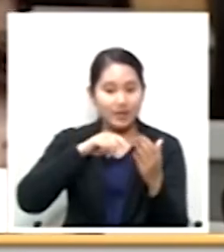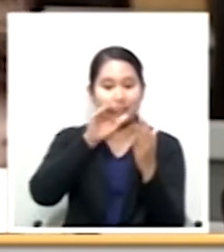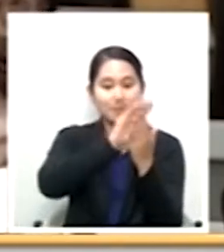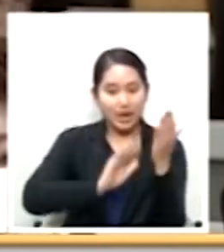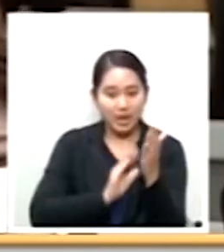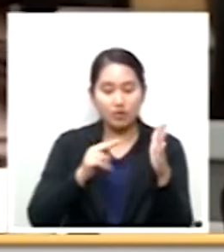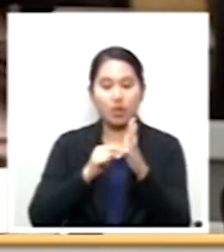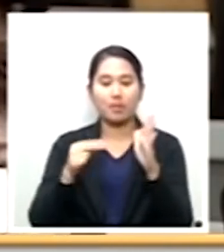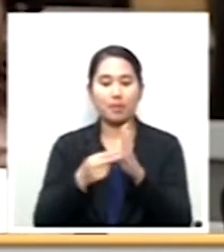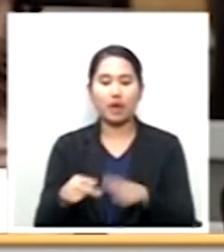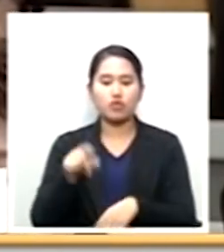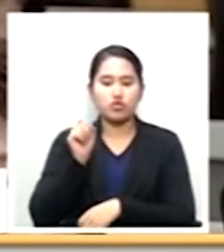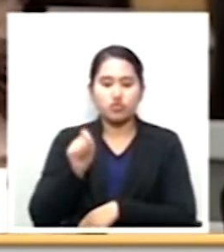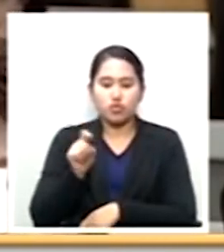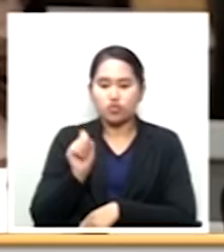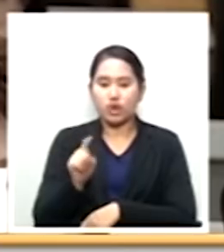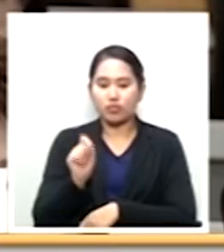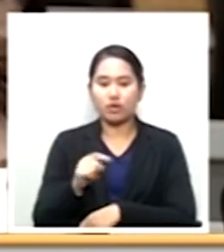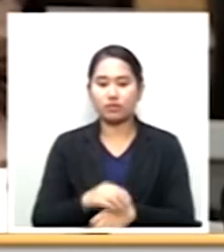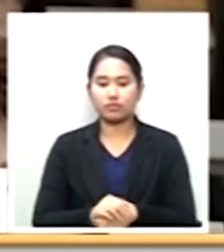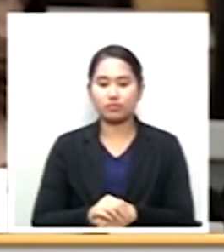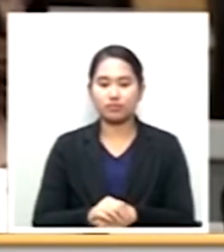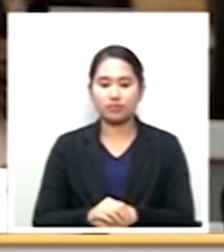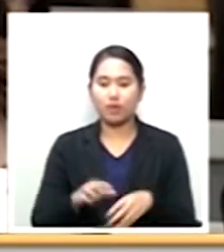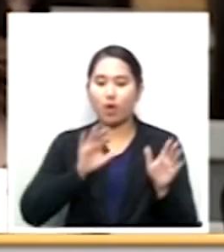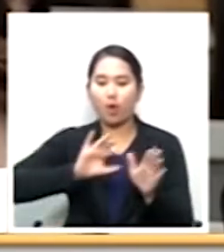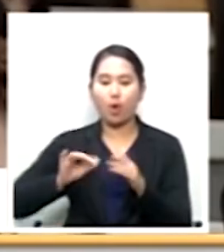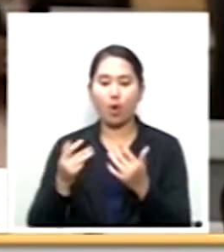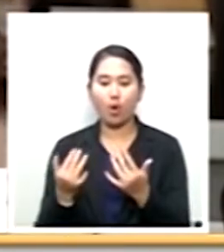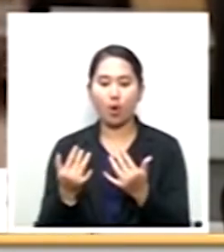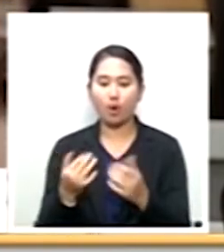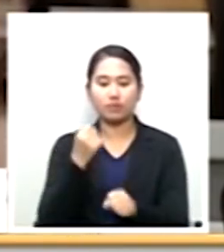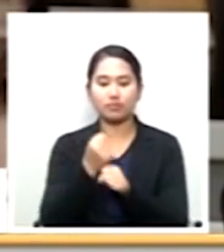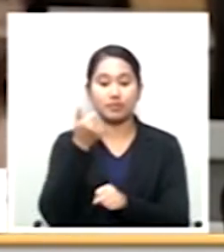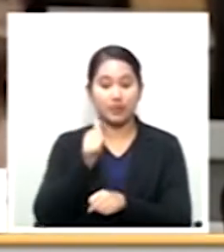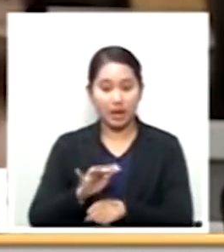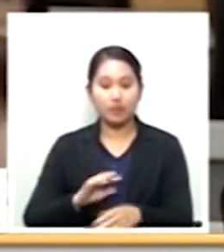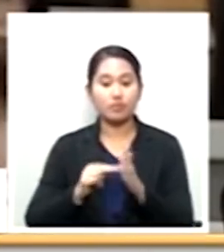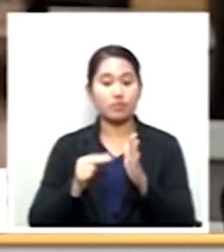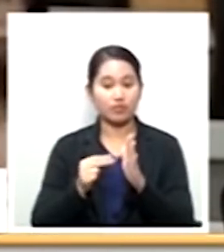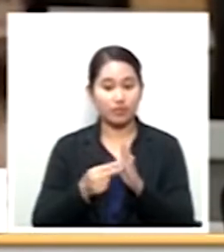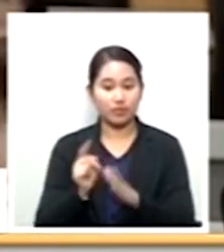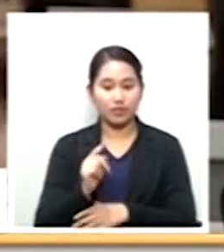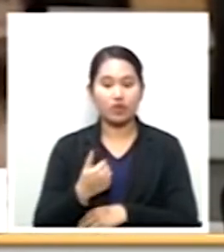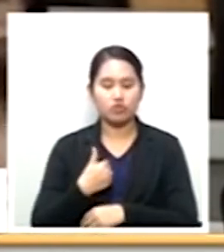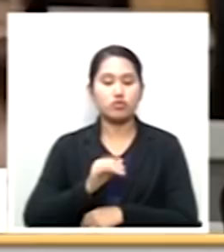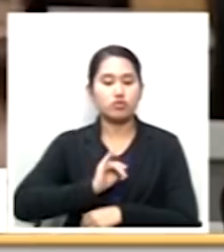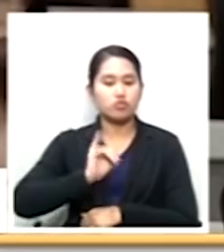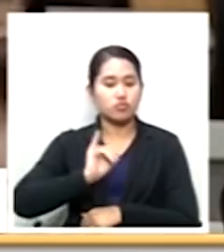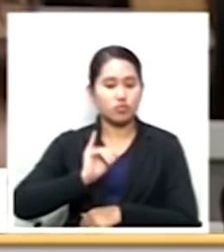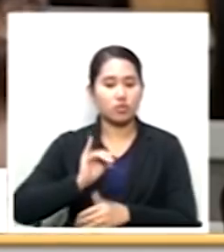กเฉินที่มีความจำเป็นรีบด่วนอันมิอาจหลีกเลี่ยงได้ในเรื่องความปลอดภัยของประเทศครับถูกต้องครับ